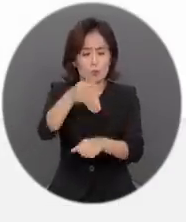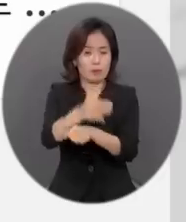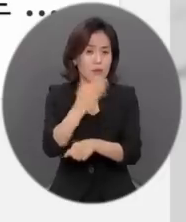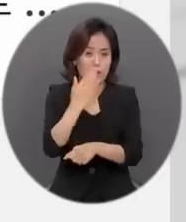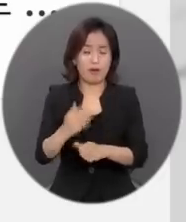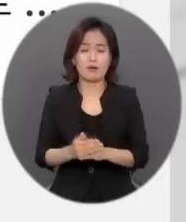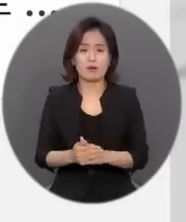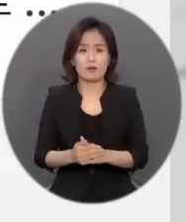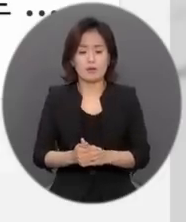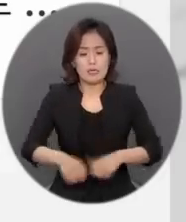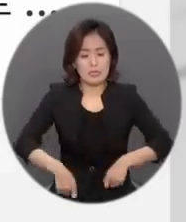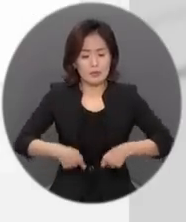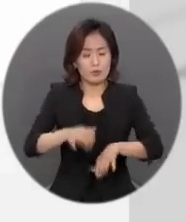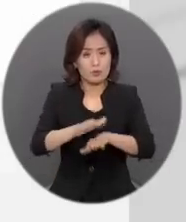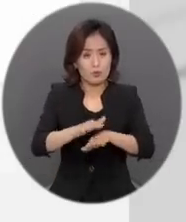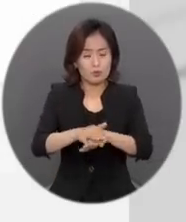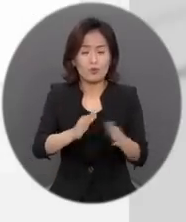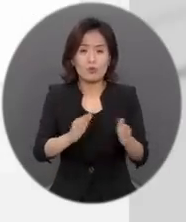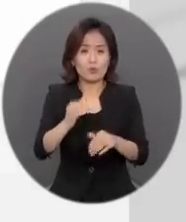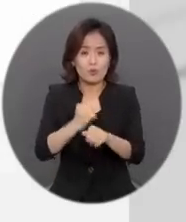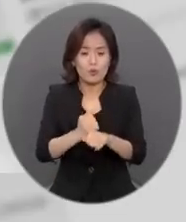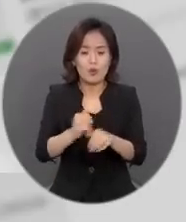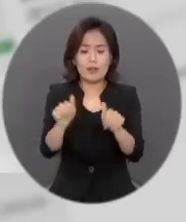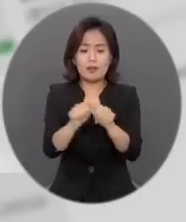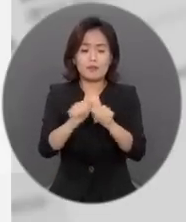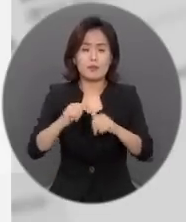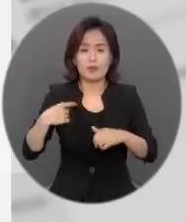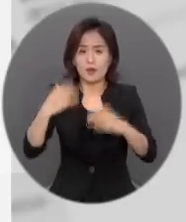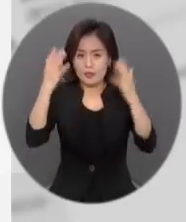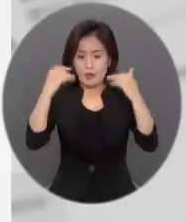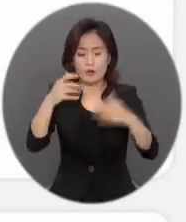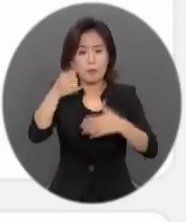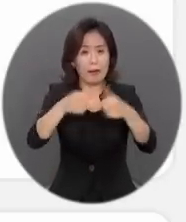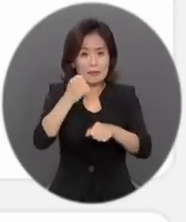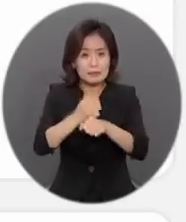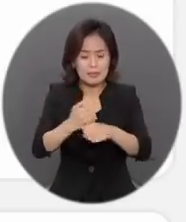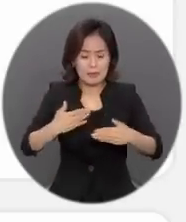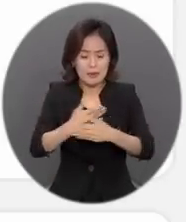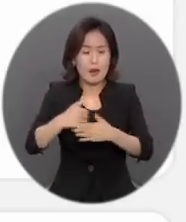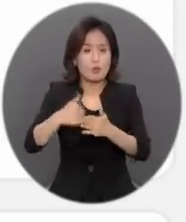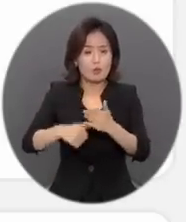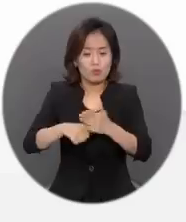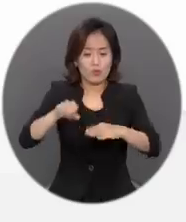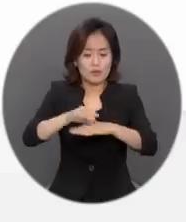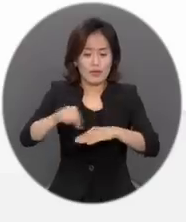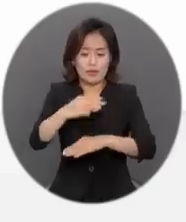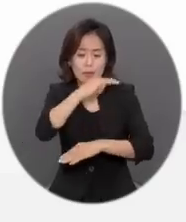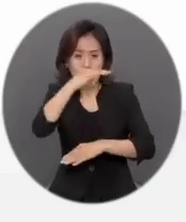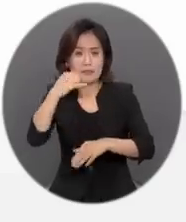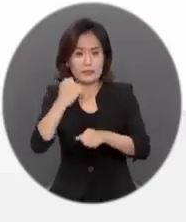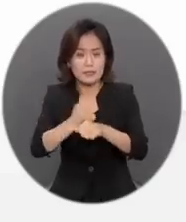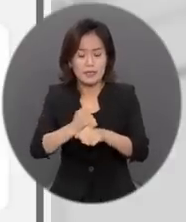구입했습니다. 이불과 손수건 세트, 남성용 여름 바지, 잡곡, 샤워용품, 차량용 방향제, 샴푸,